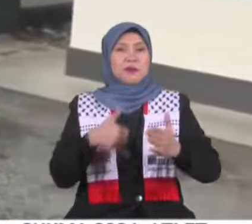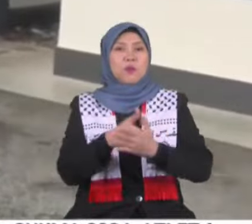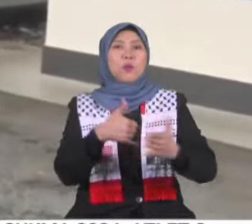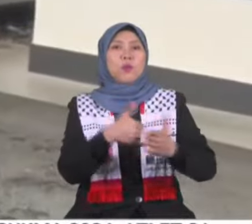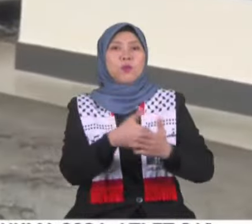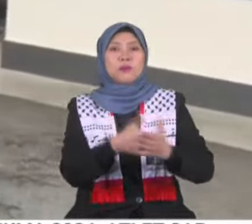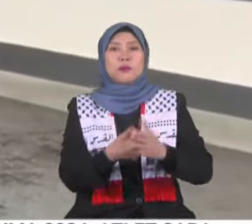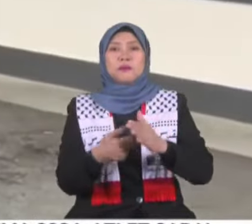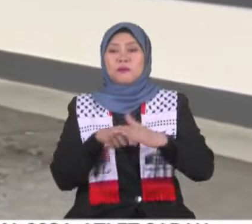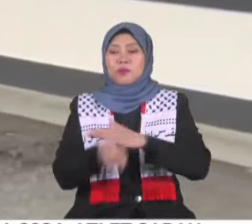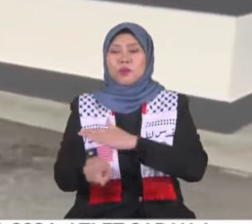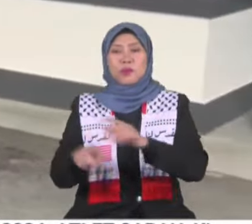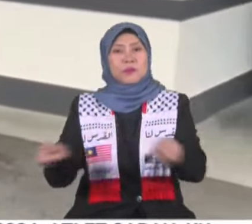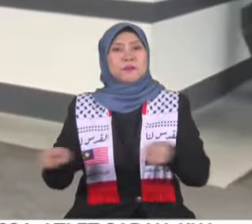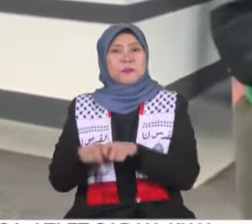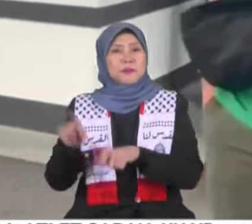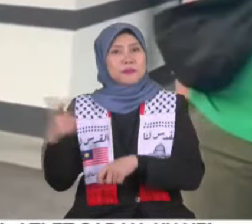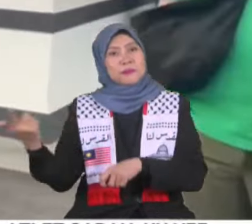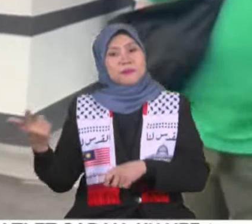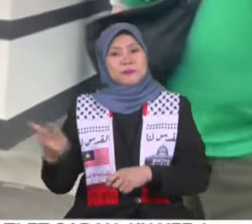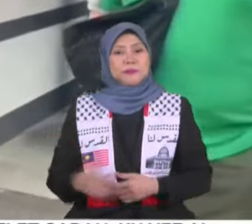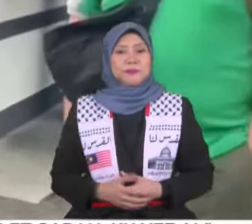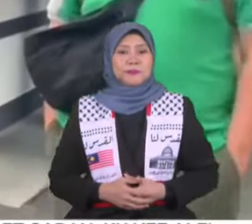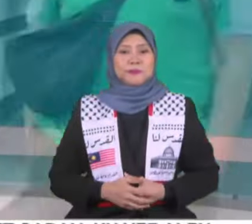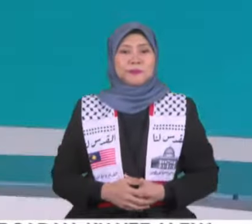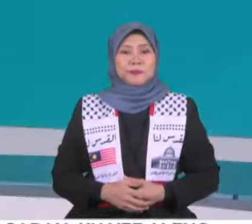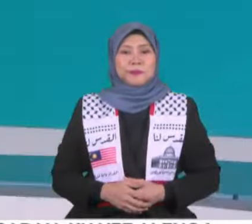dan dibunuh di lokasi lain.